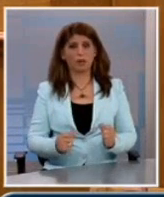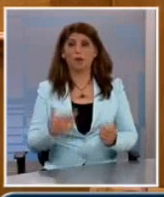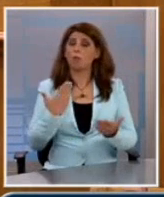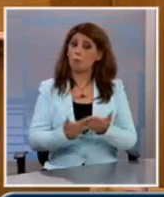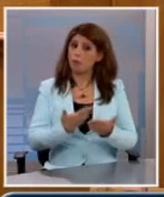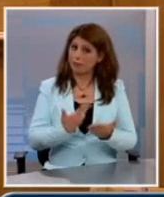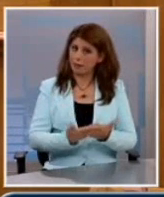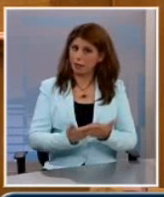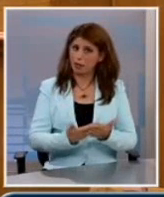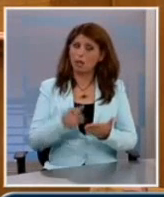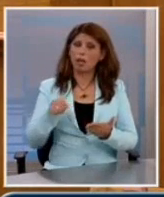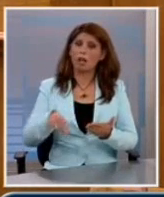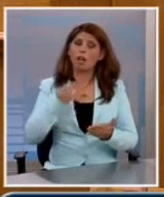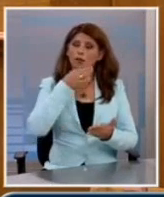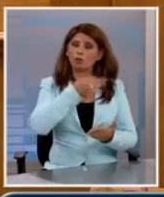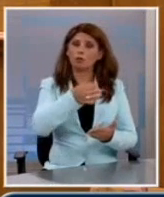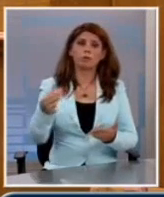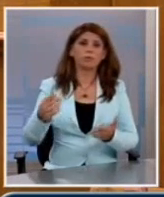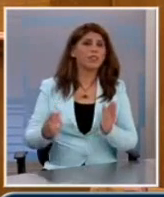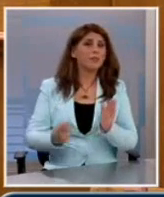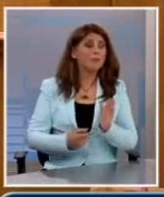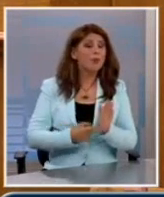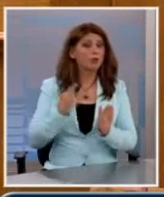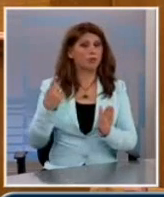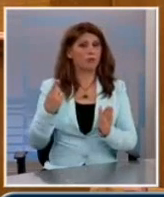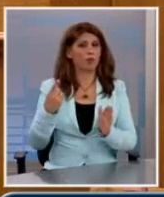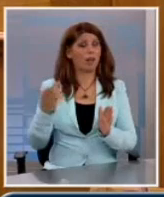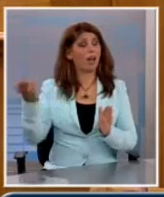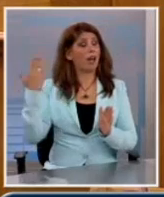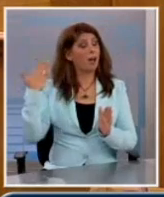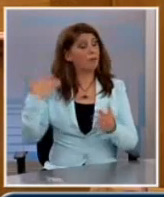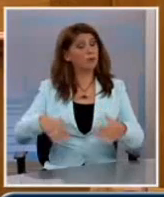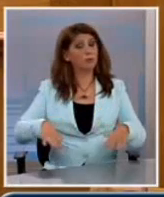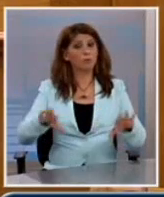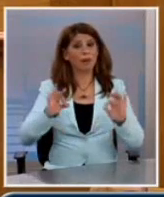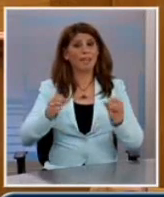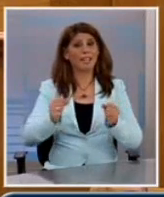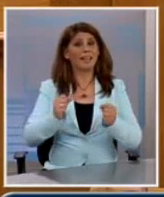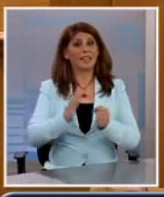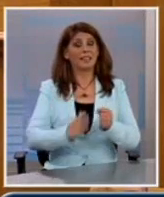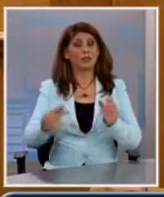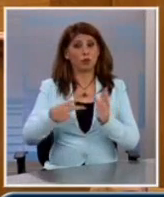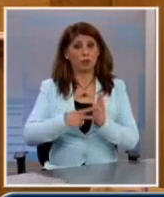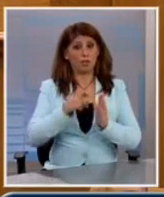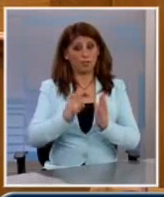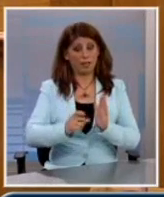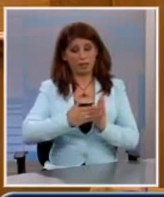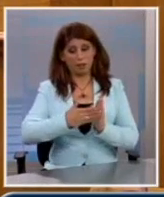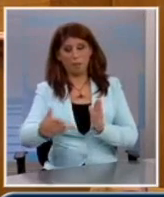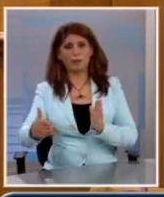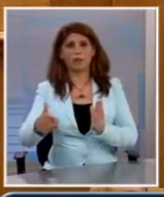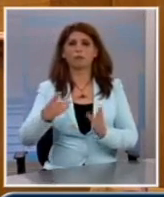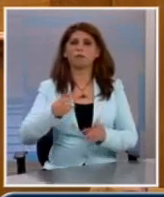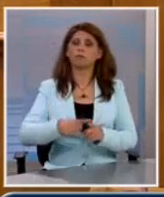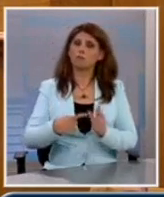αποδεικνύει αυτό που είπα την πρώτη φορά από τότε που ξεκίνησε η κρίση, το 2010 και μετά, που η